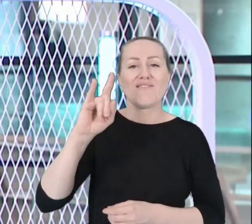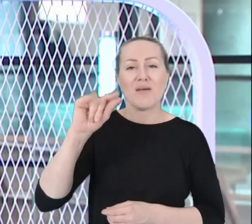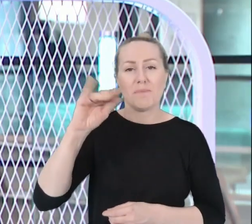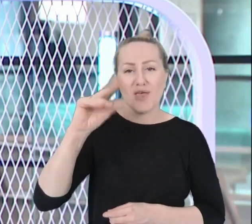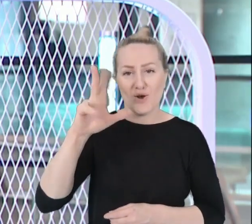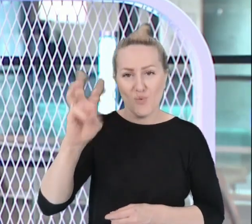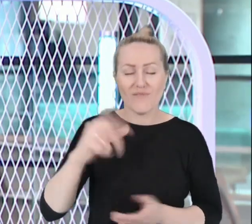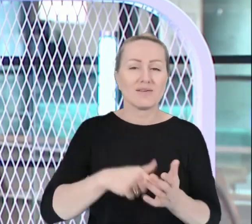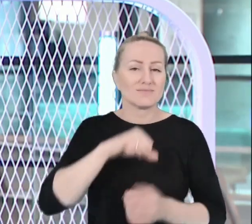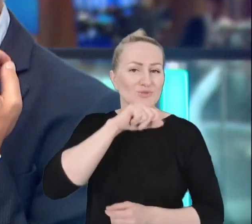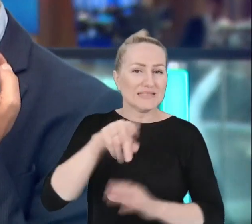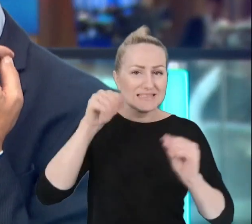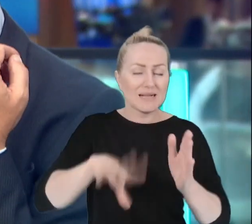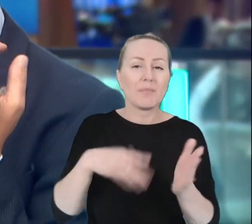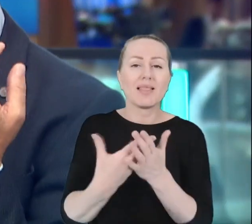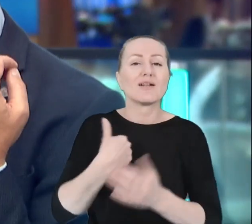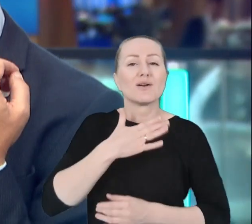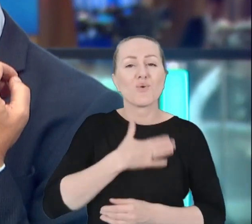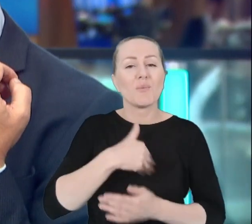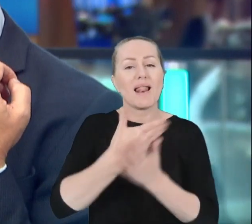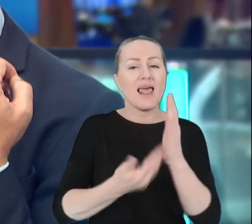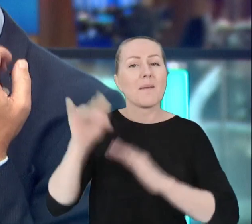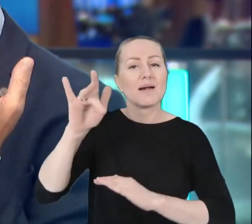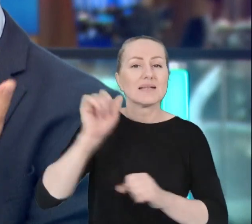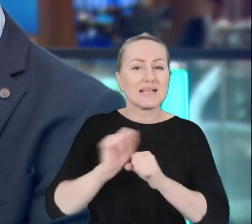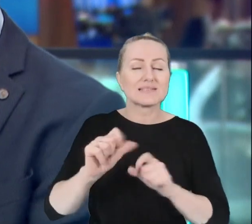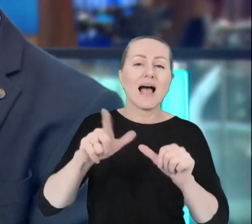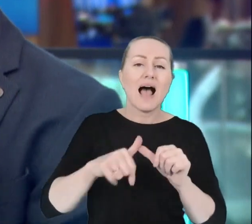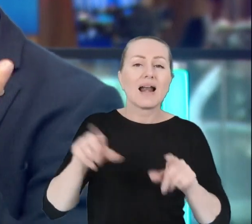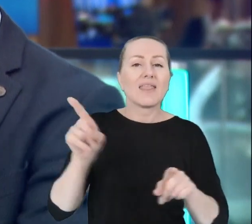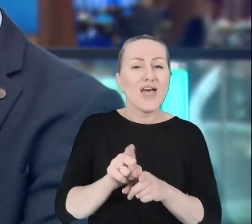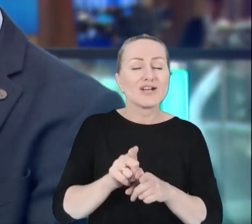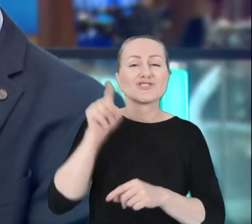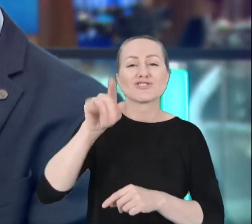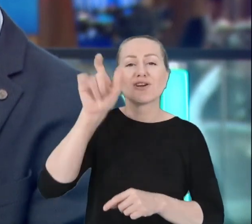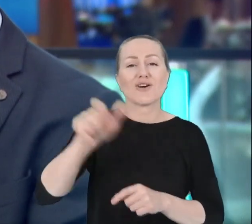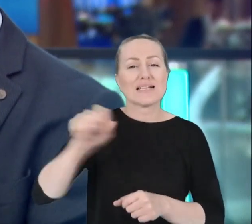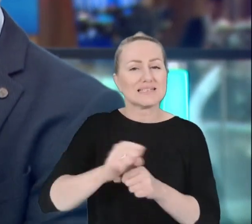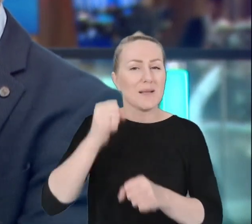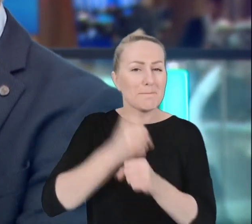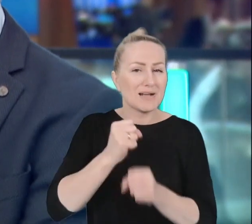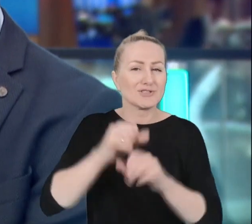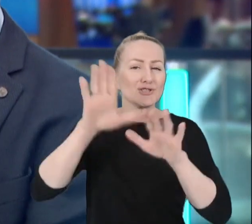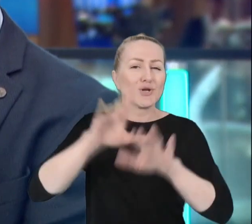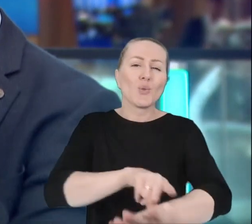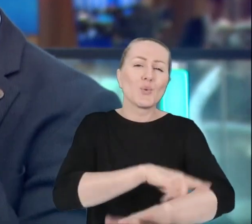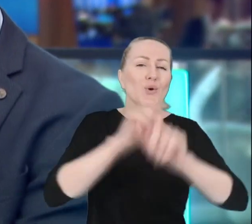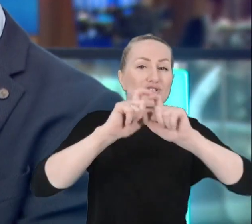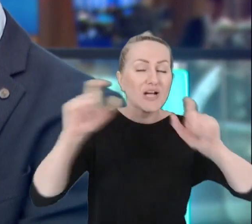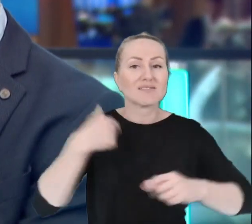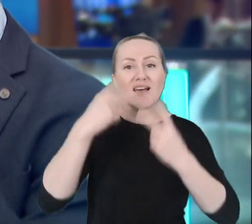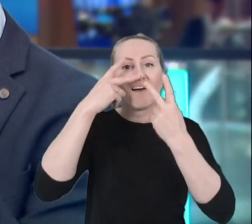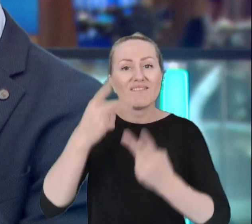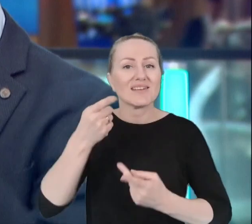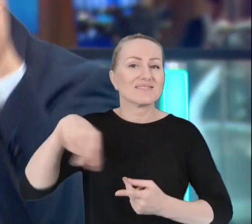że uwielbiam chleb, ale też tam są pracownicy, pracowniczki przez długi czas. I widzę, jak one mają nawet